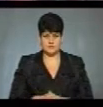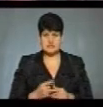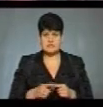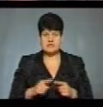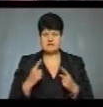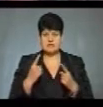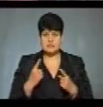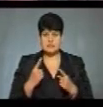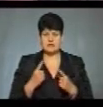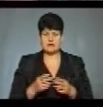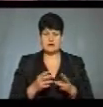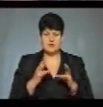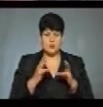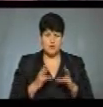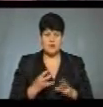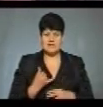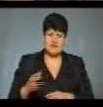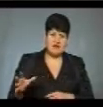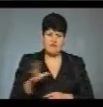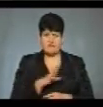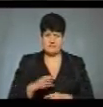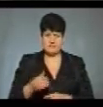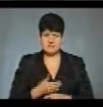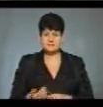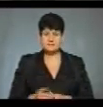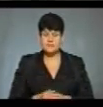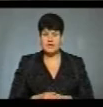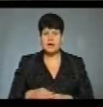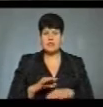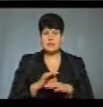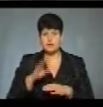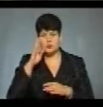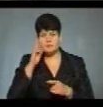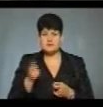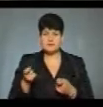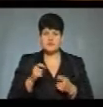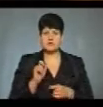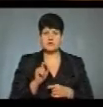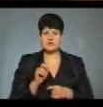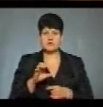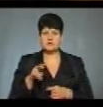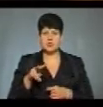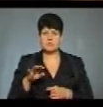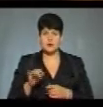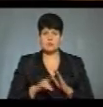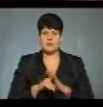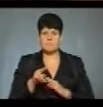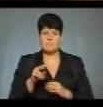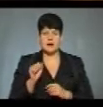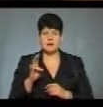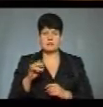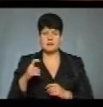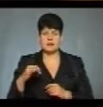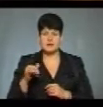велике непоправне горе для всіх нас. Тіло хлопця вже привезли до Золотої Слободи. Розпочалася панахида.